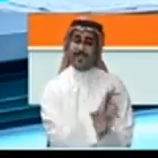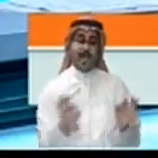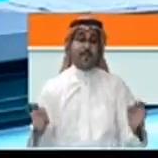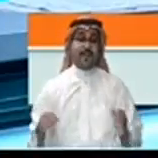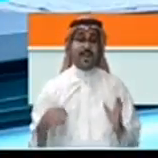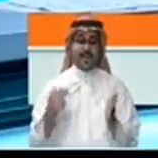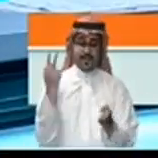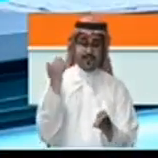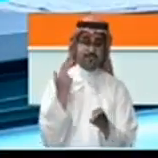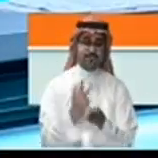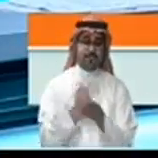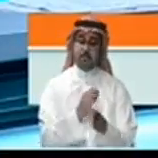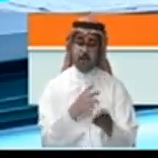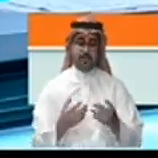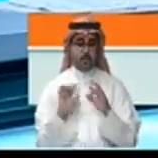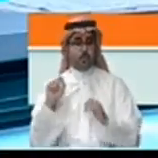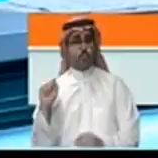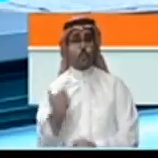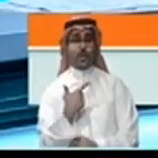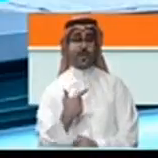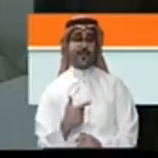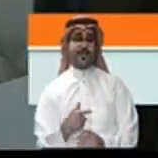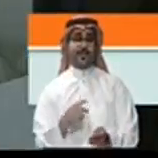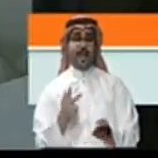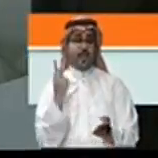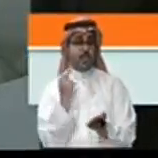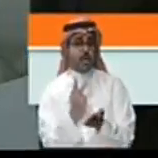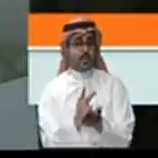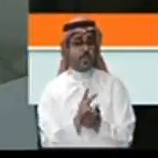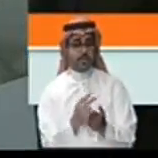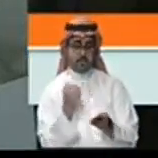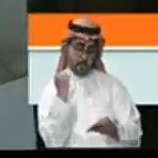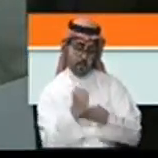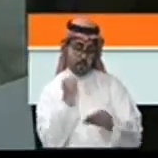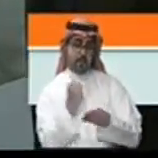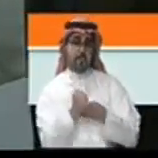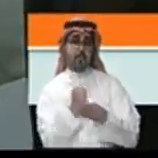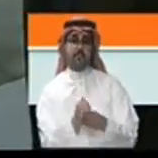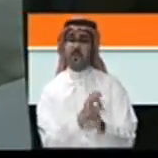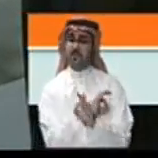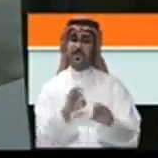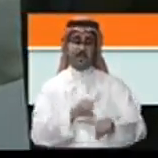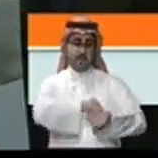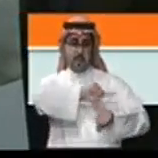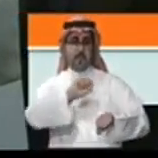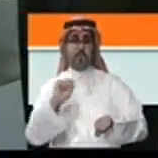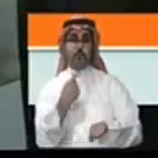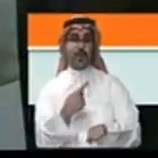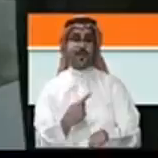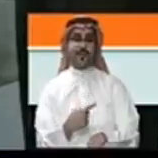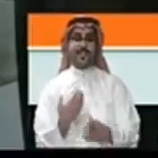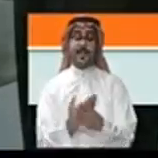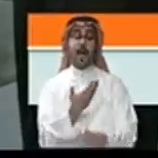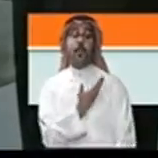إجراءات دخولهم عبر المنفذ بكل يسر وسهولة. جوازات المنفذ أنهت الاستعدادات كافة لاستقبال حجاج بيت